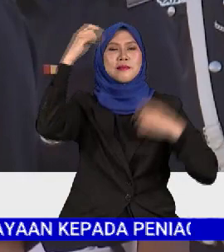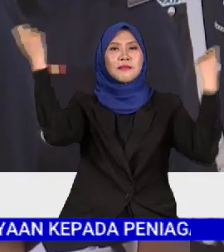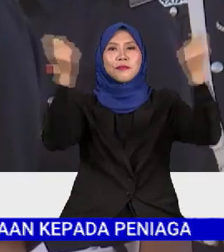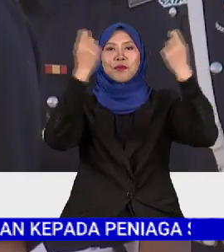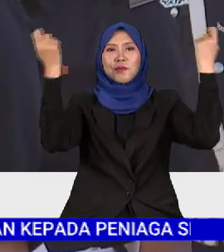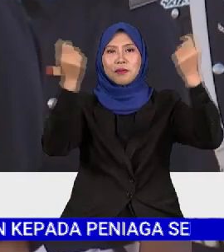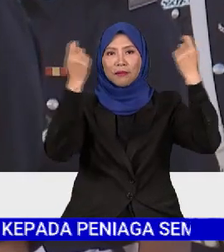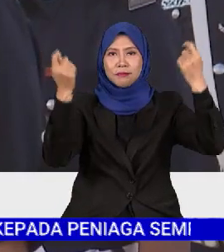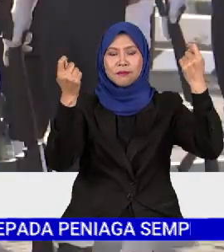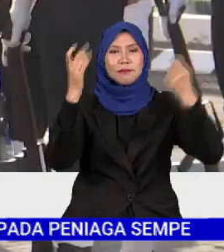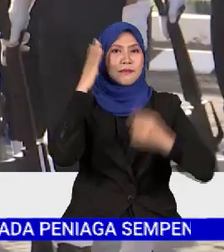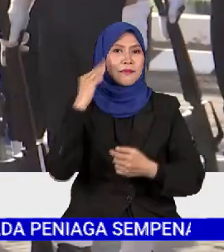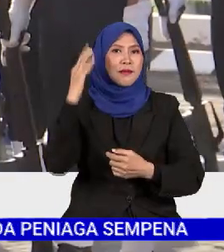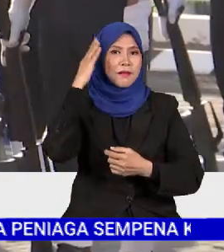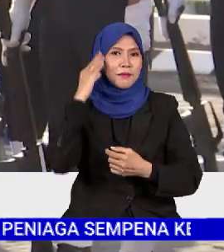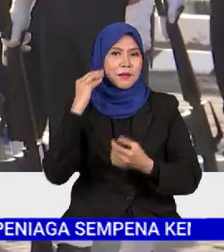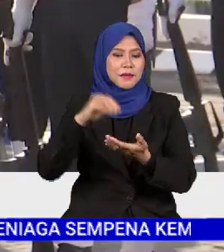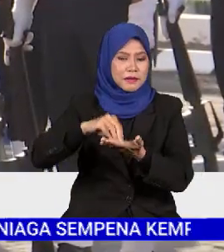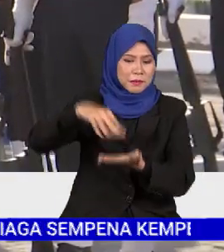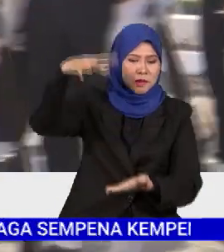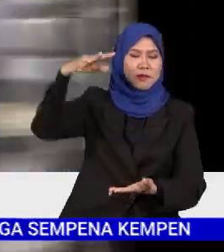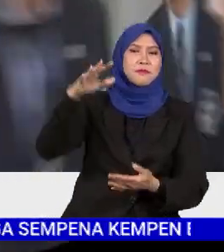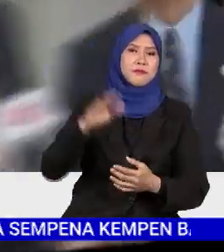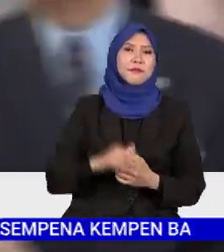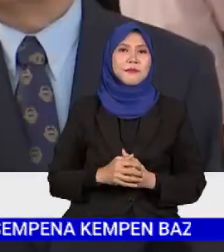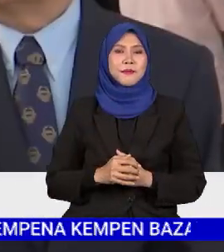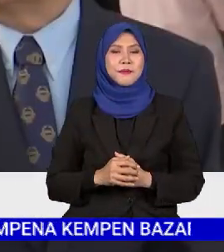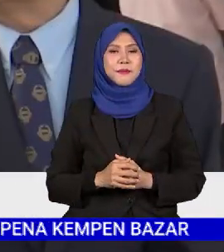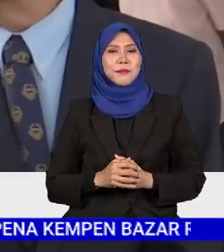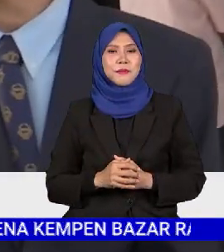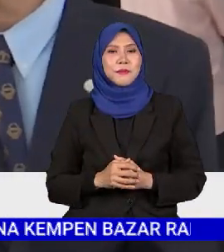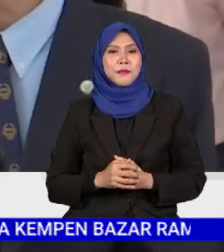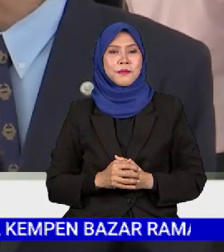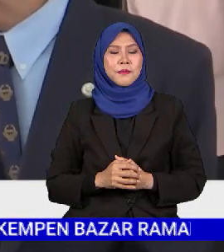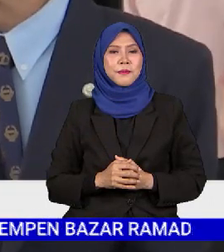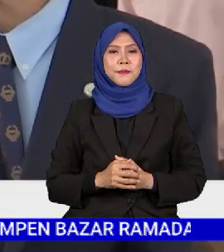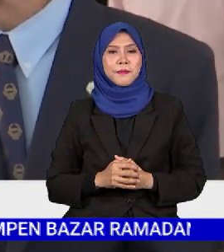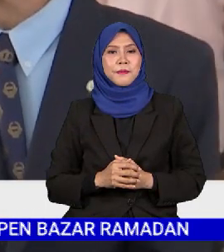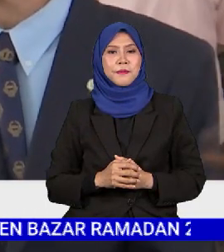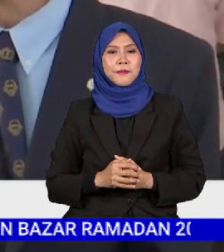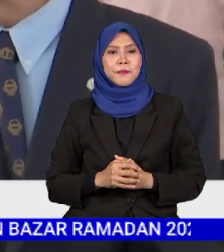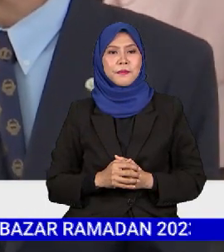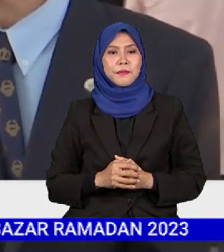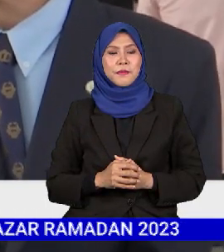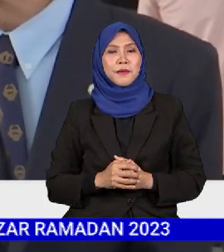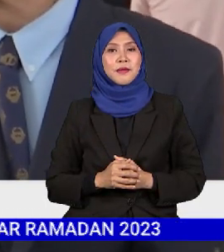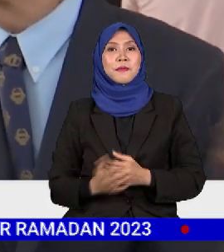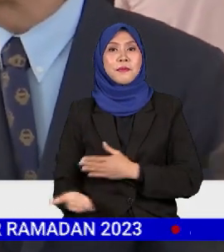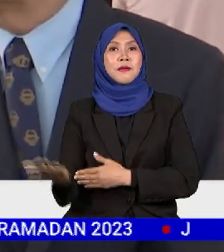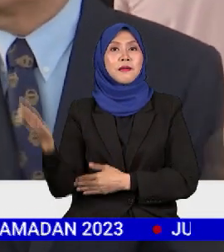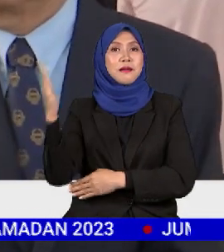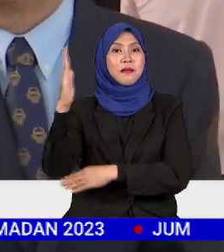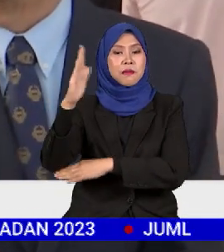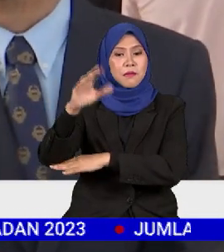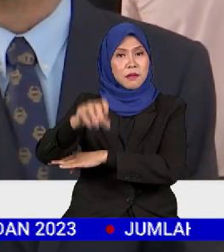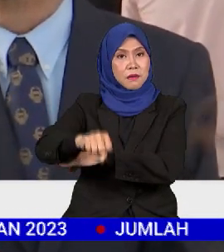sambutan tersebut dengan pengalaman berharga yang dimiliki. Diakhiri daripada tengah hari sampai malam,